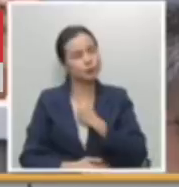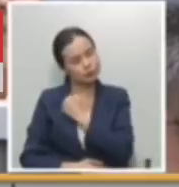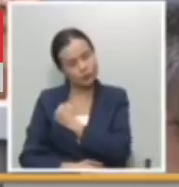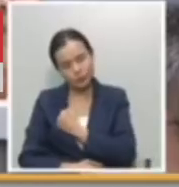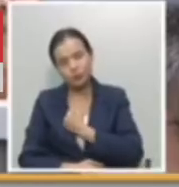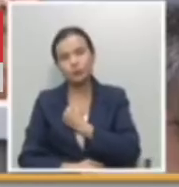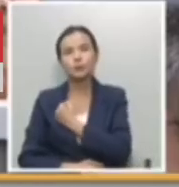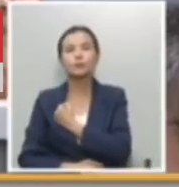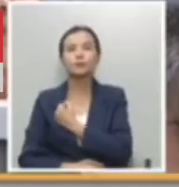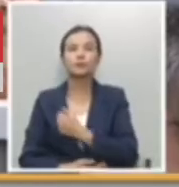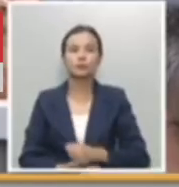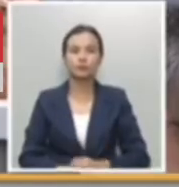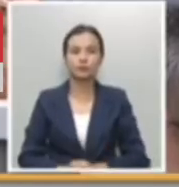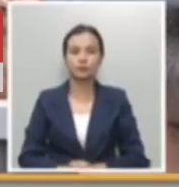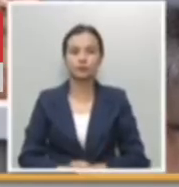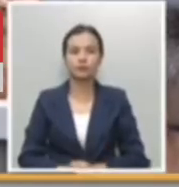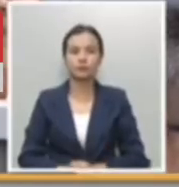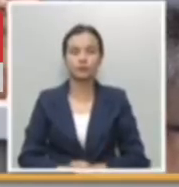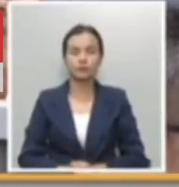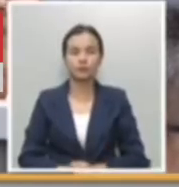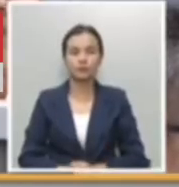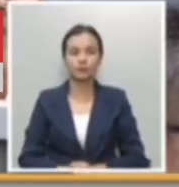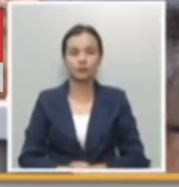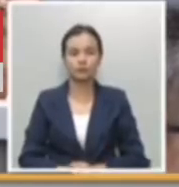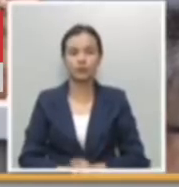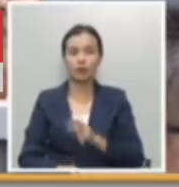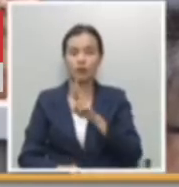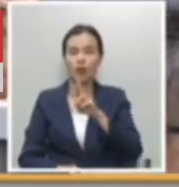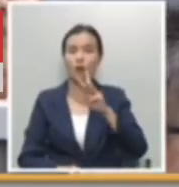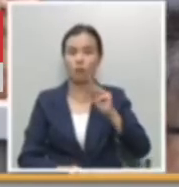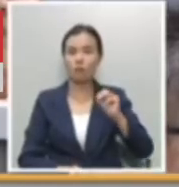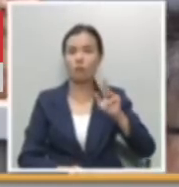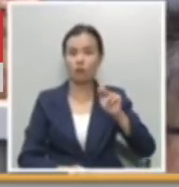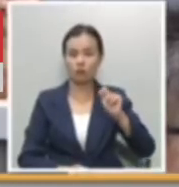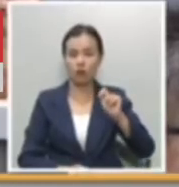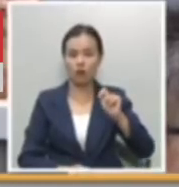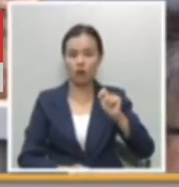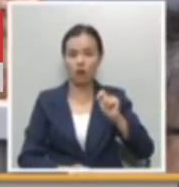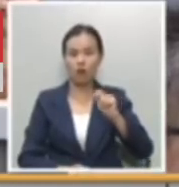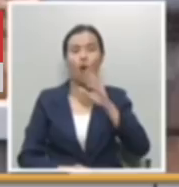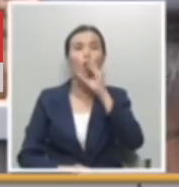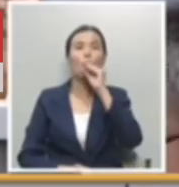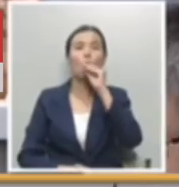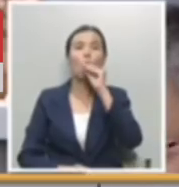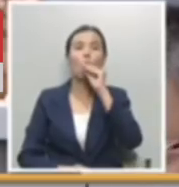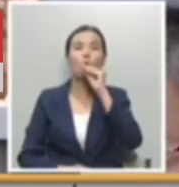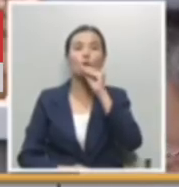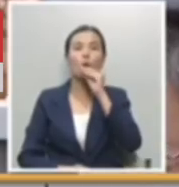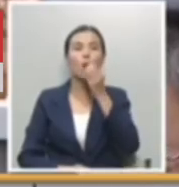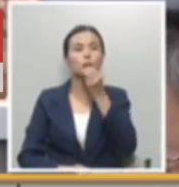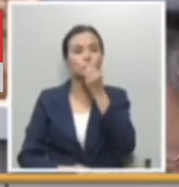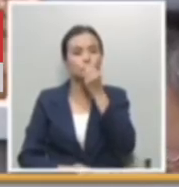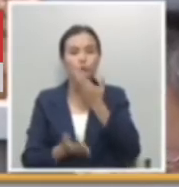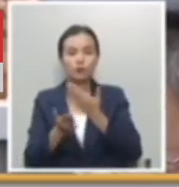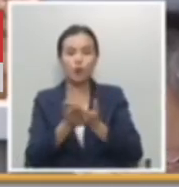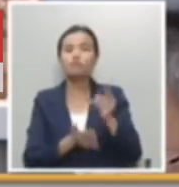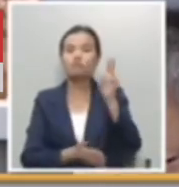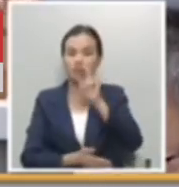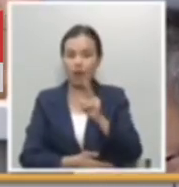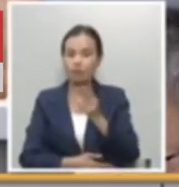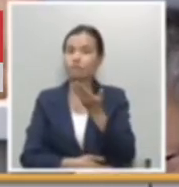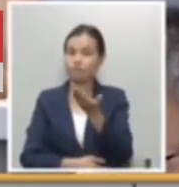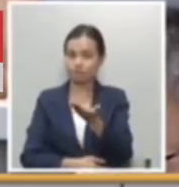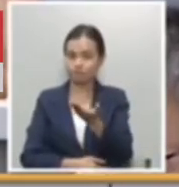ากท่านรัฐมนตรีโชว์ว่าโอ้โหชิมช็อปใช้ได้ผลมากท่านดูรูปนี้สิ